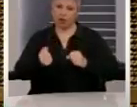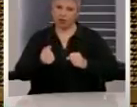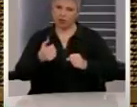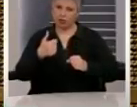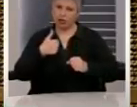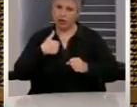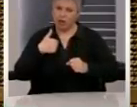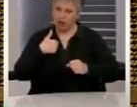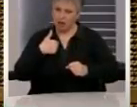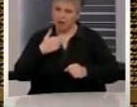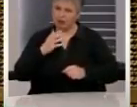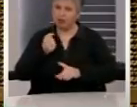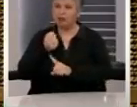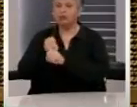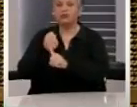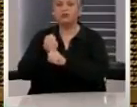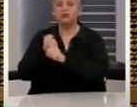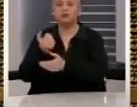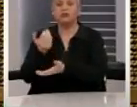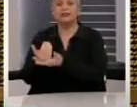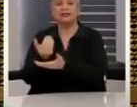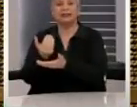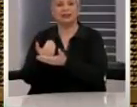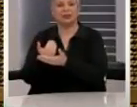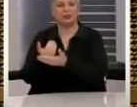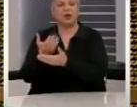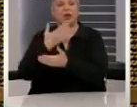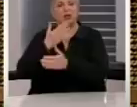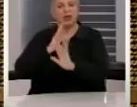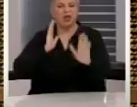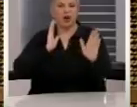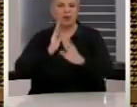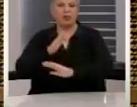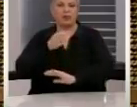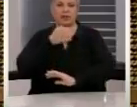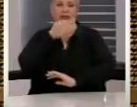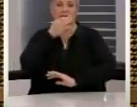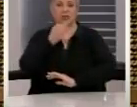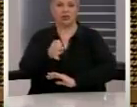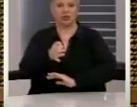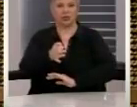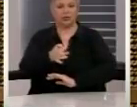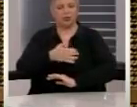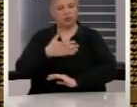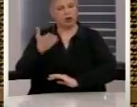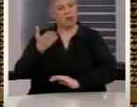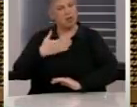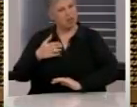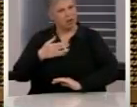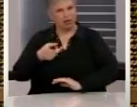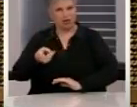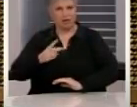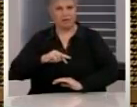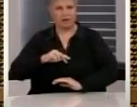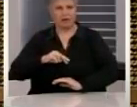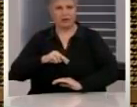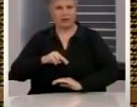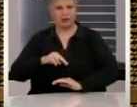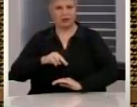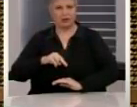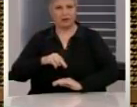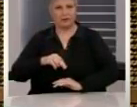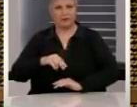Θέλω να πω ευθέως, και ήθελα να το πω μπροστά σας για να μπορείτε, αν θέλετε, να το σχολιάσετε, ότι δηλαδή δεν